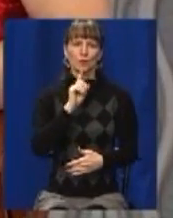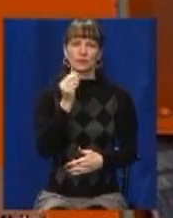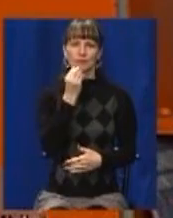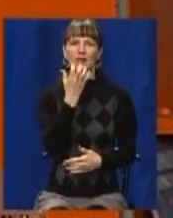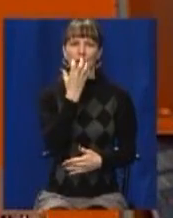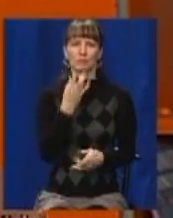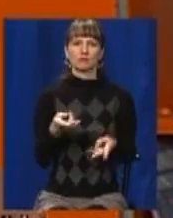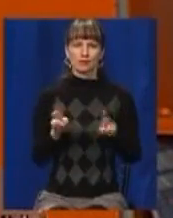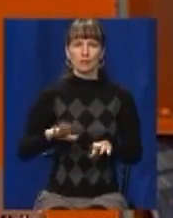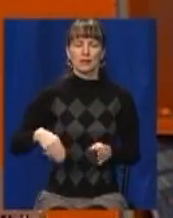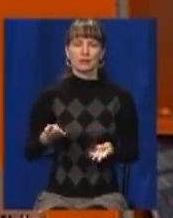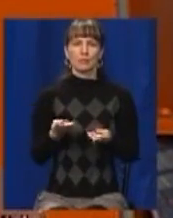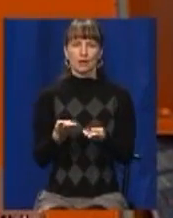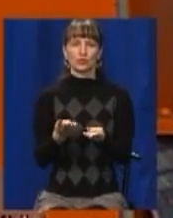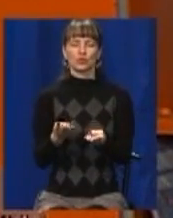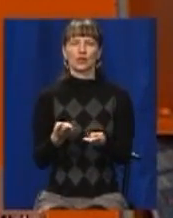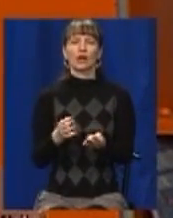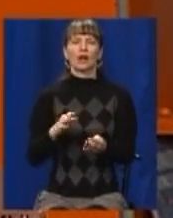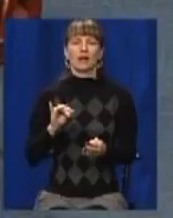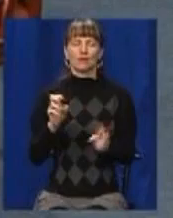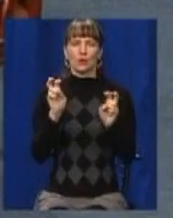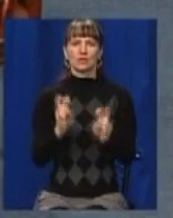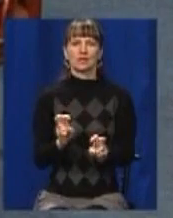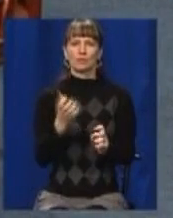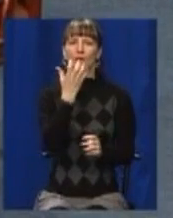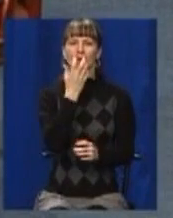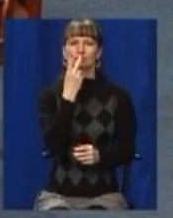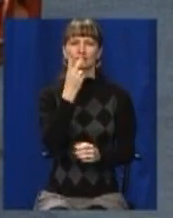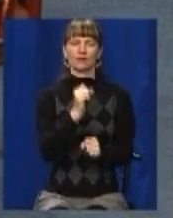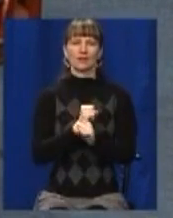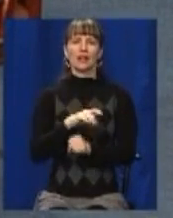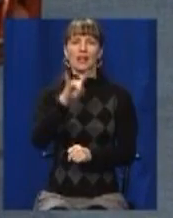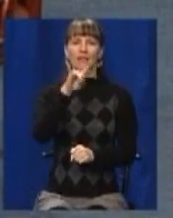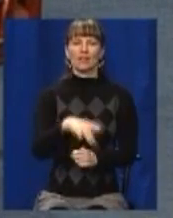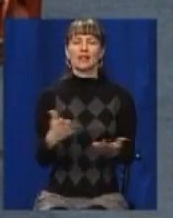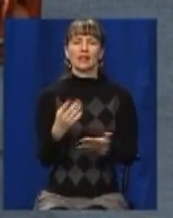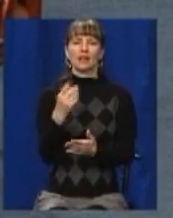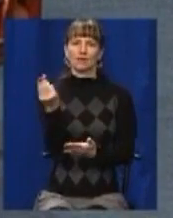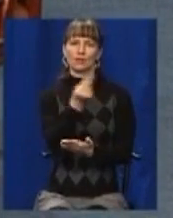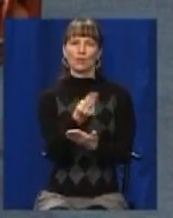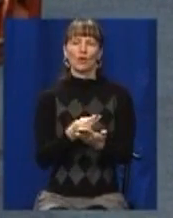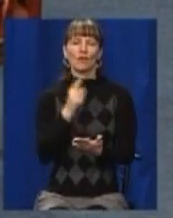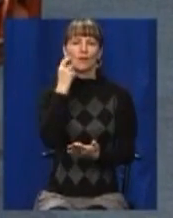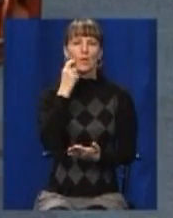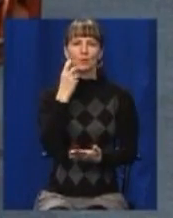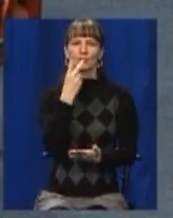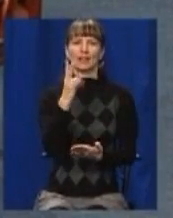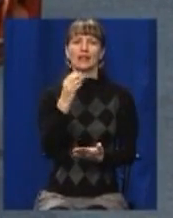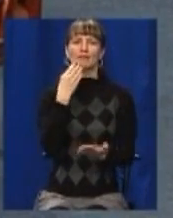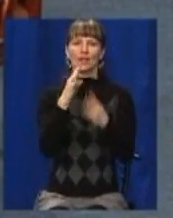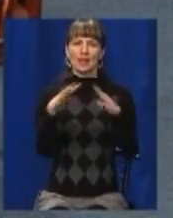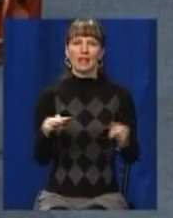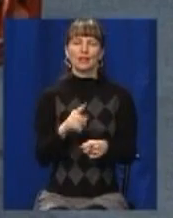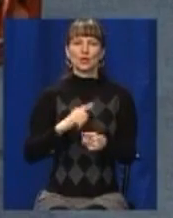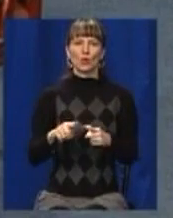да, залишається після мікрохвильовки, посидіти, погрітися, відпочити, подивитися на вікна, які розмалював мороз, подивитися на свою ялинку, яка в